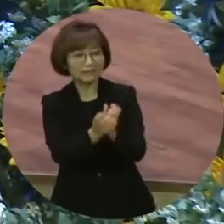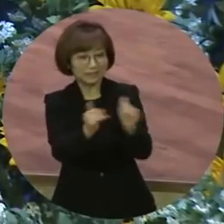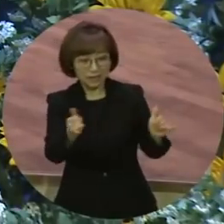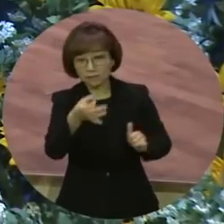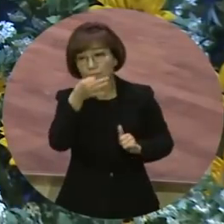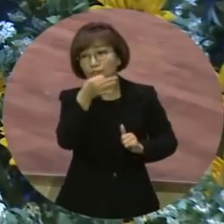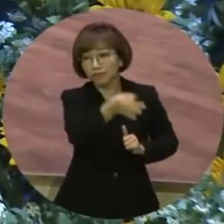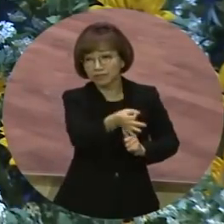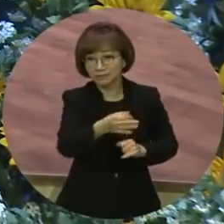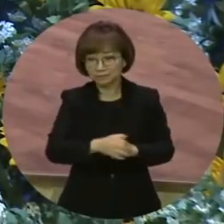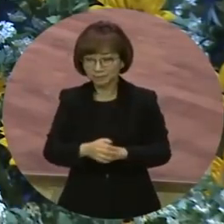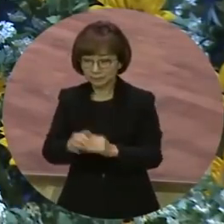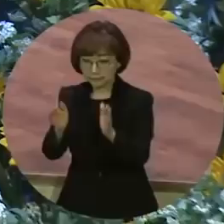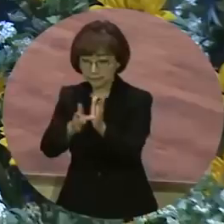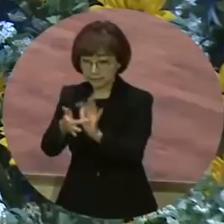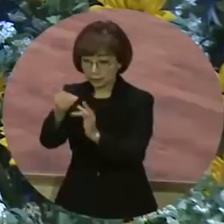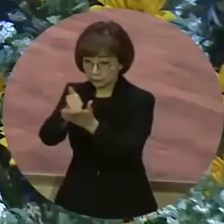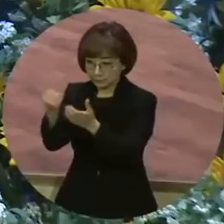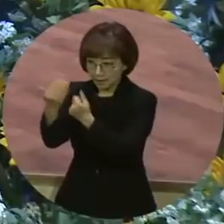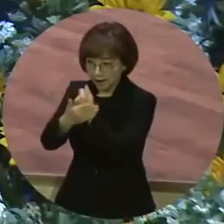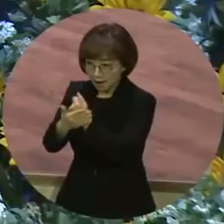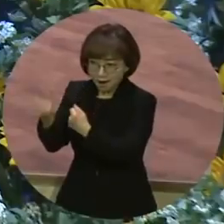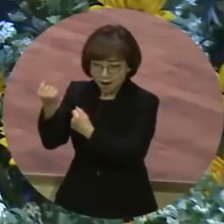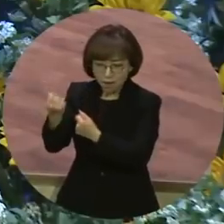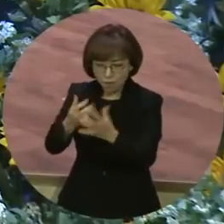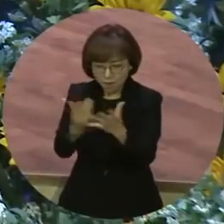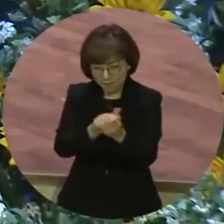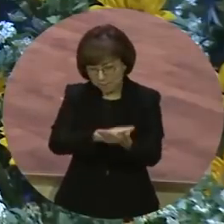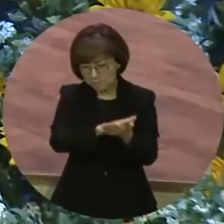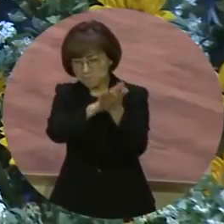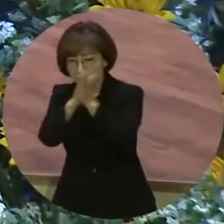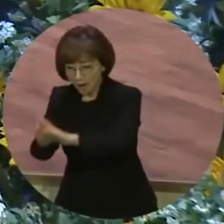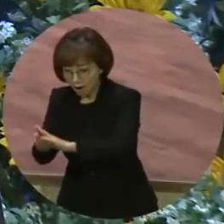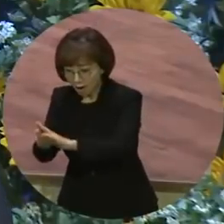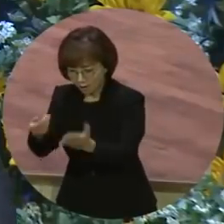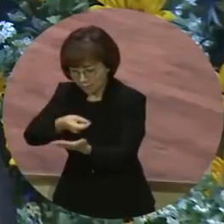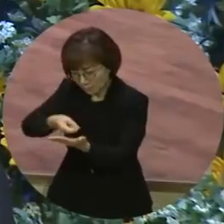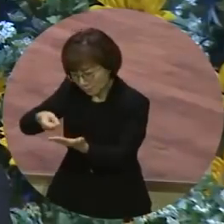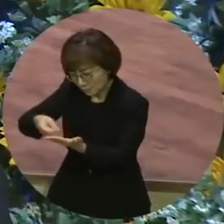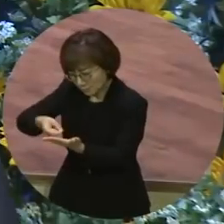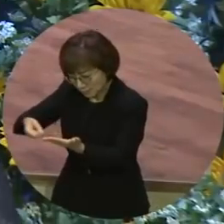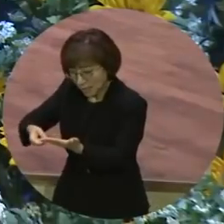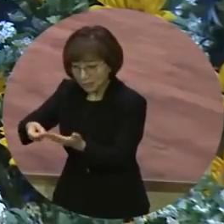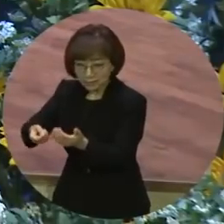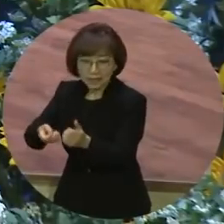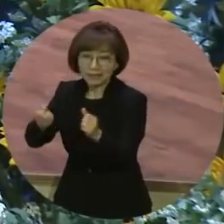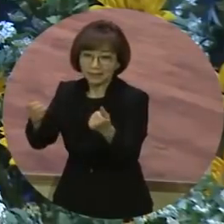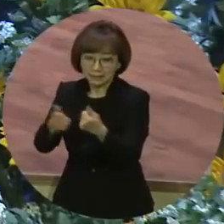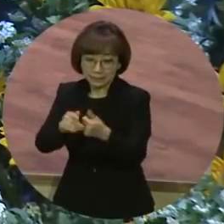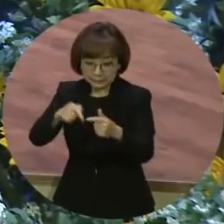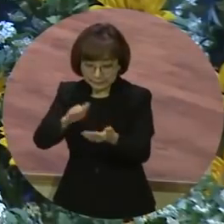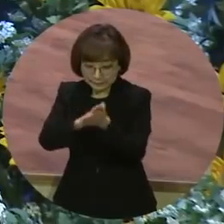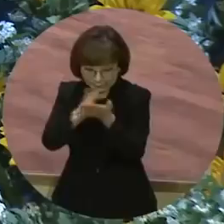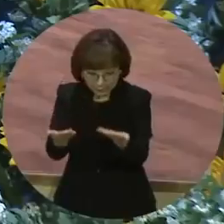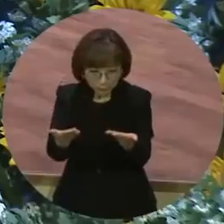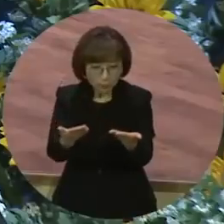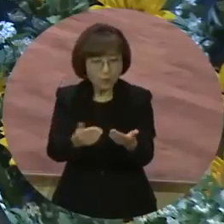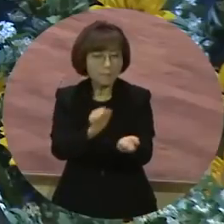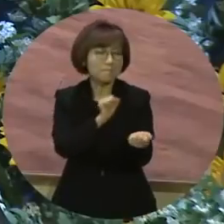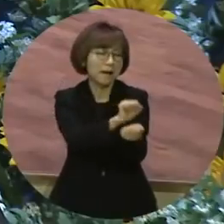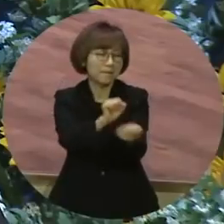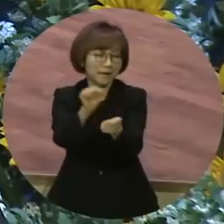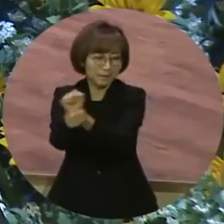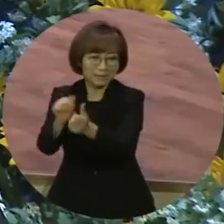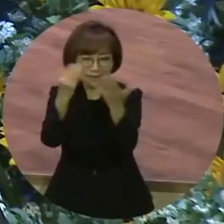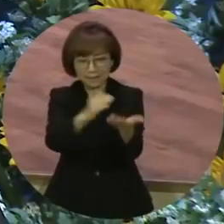일어난 사람이 쓴 말씀이기 때문에 사람을 변화시키고 개혁시킬 수 있는 변혁의 힘이